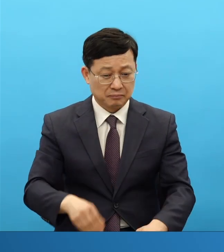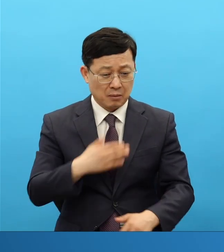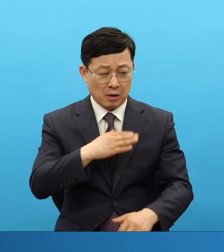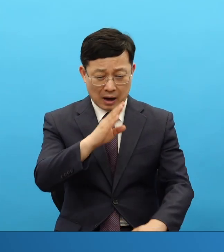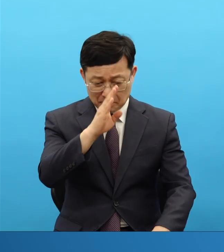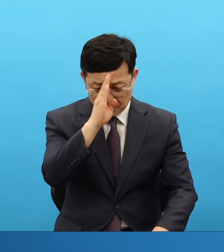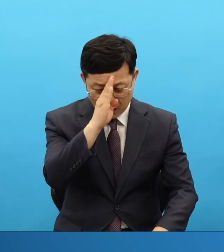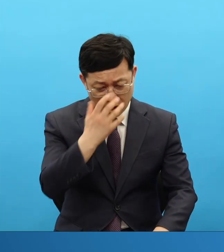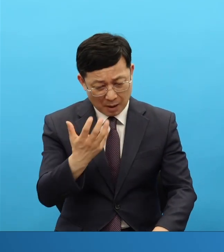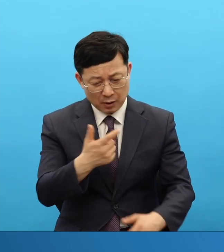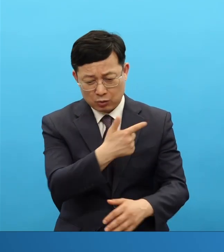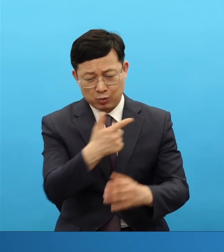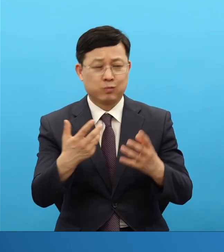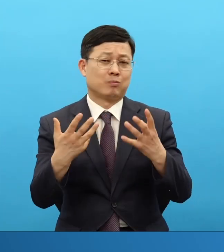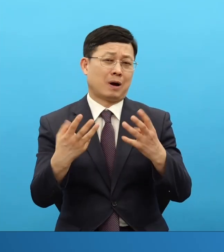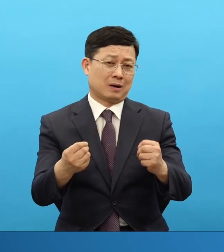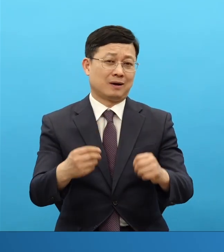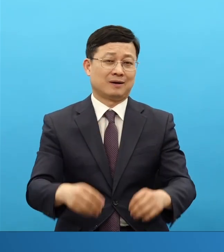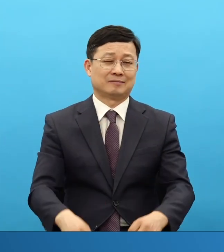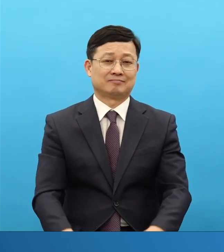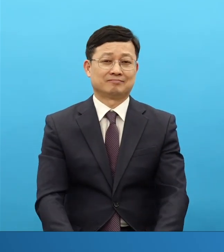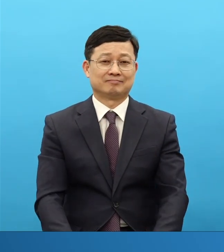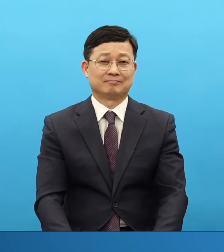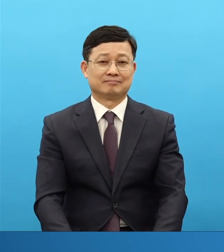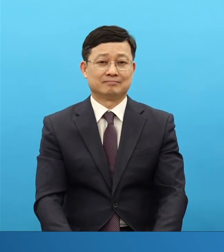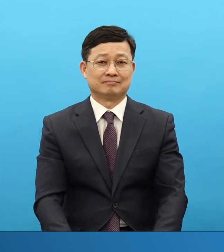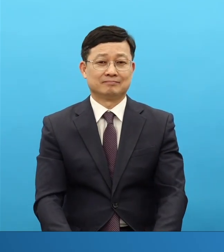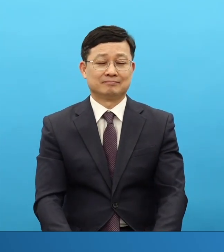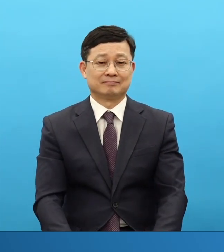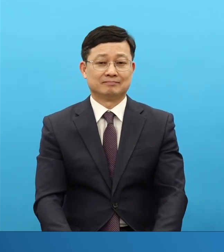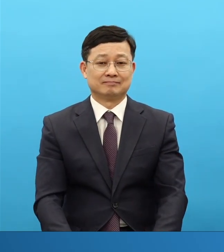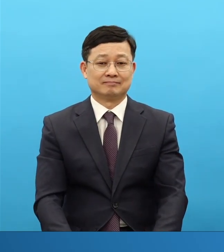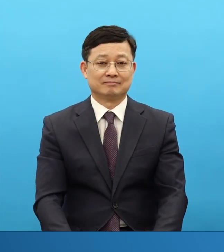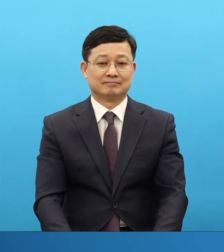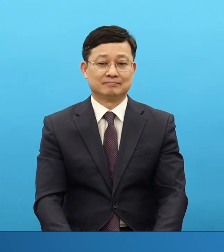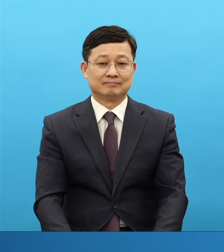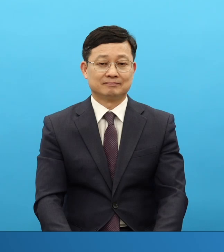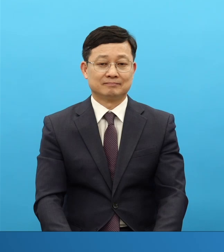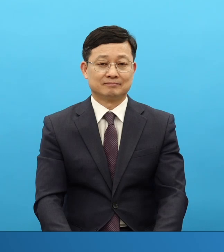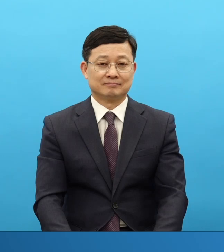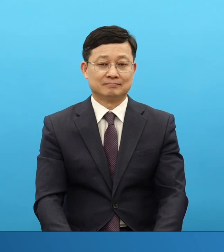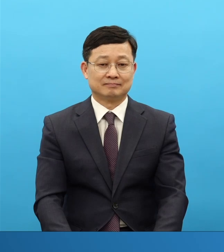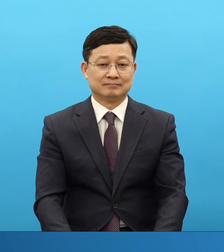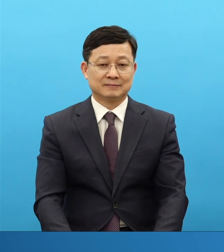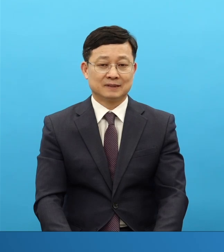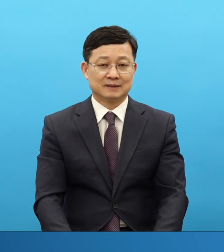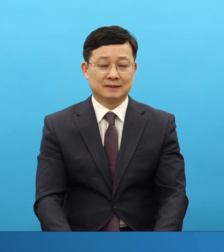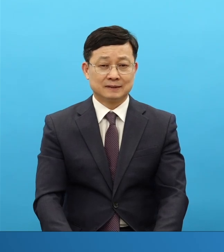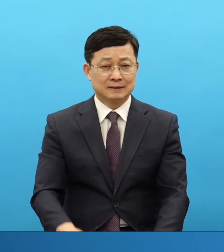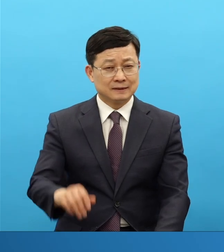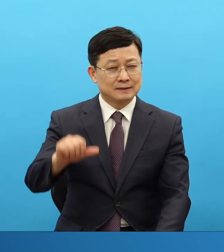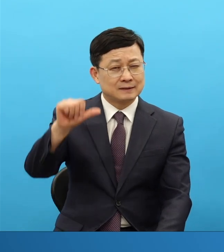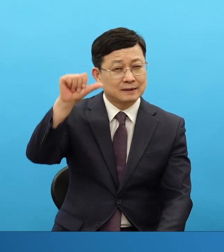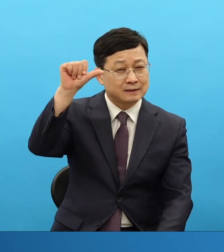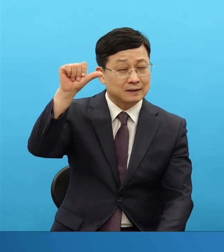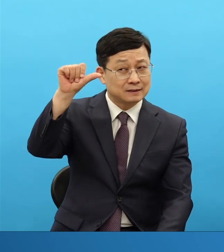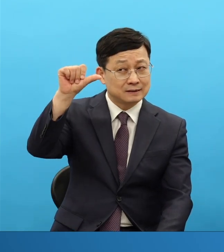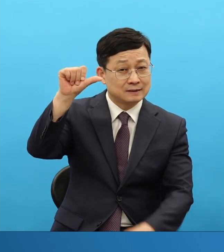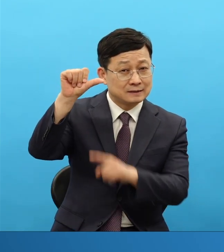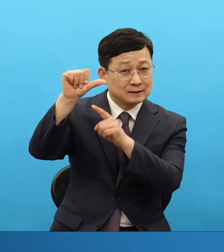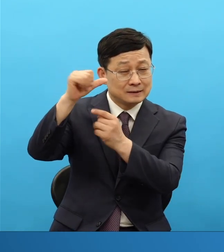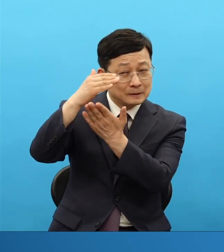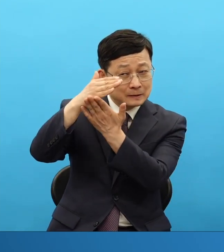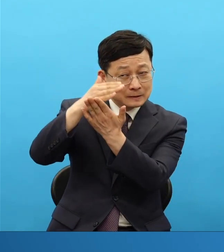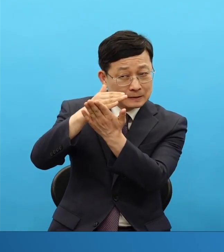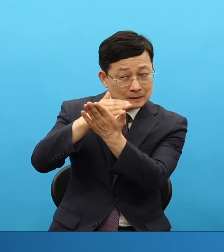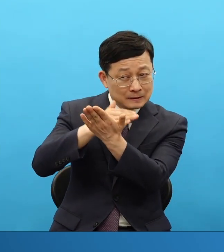face spiritual problems. There are too many people who are sick. 내가 늘 여기서 5가지만 도와주면 됩니다. And I always say this, from here just help